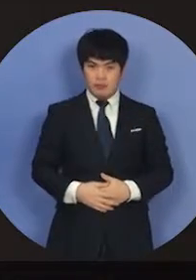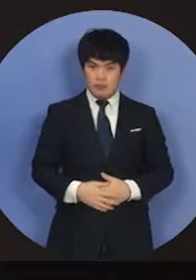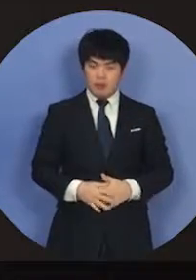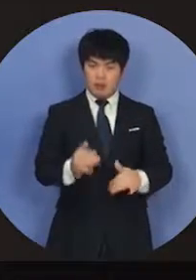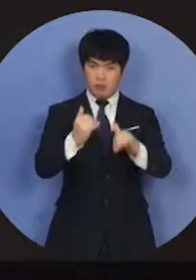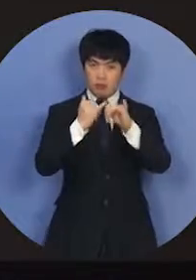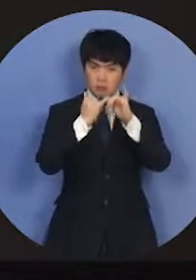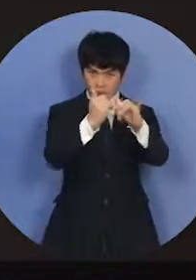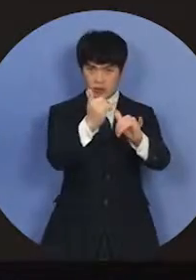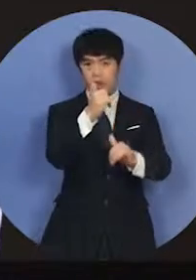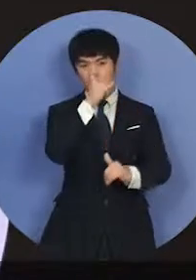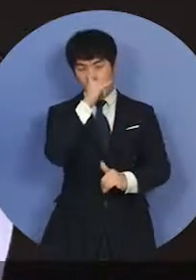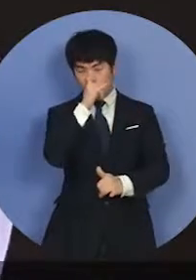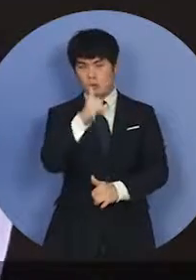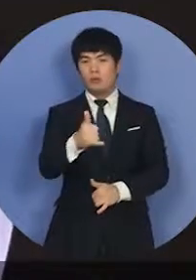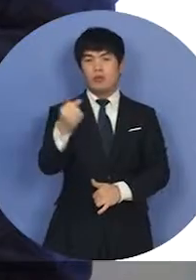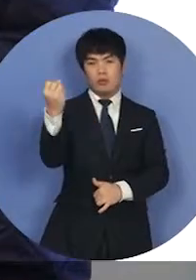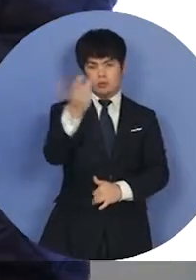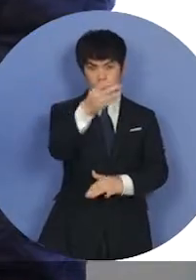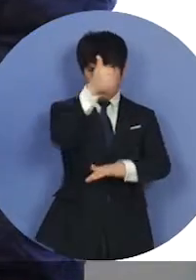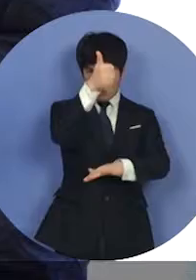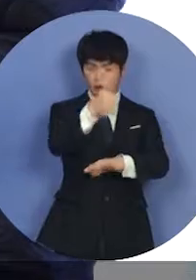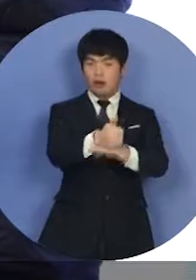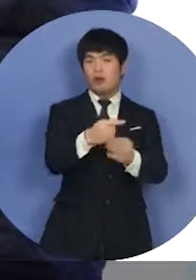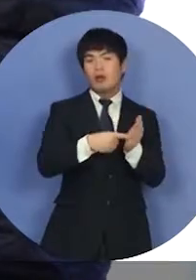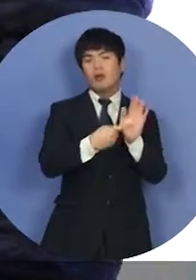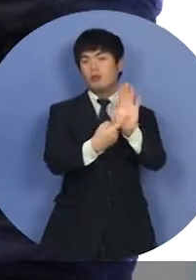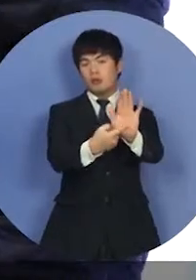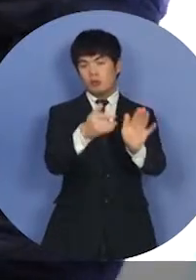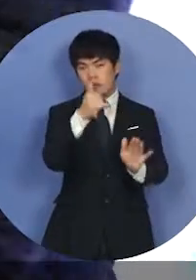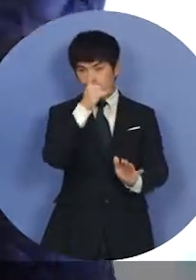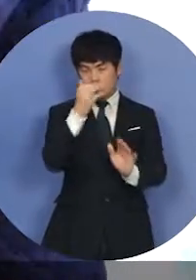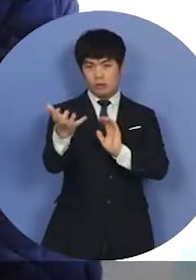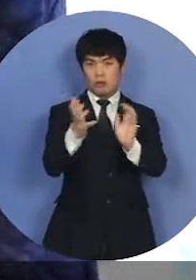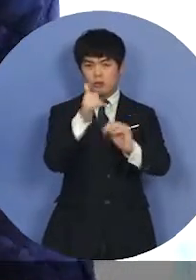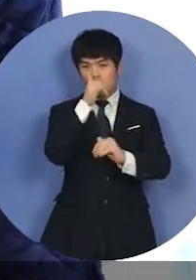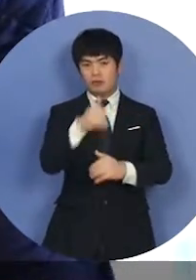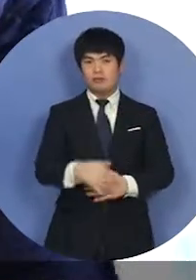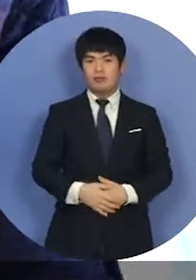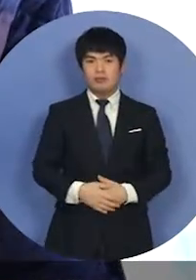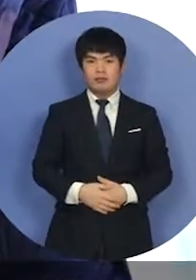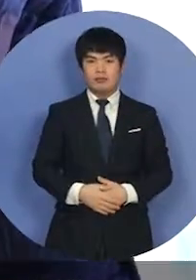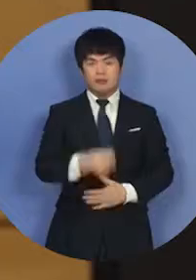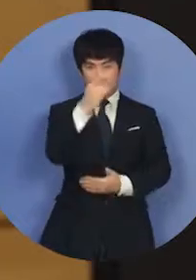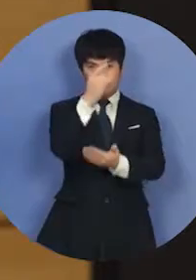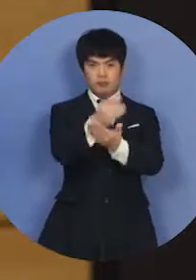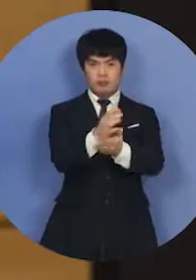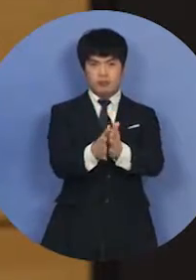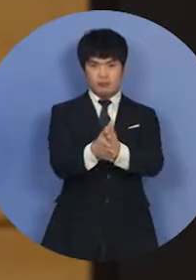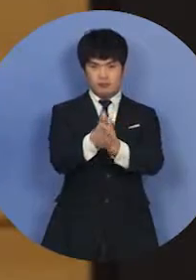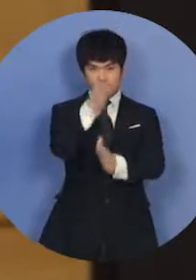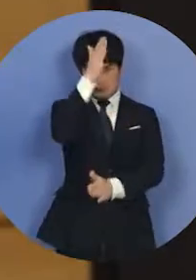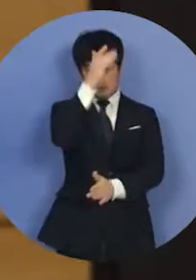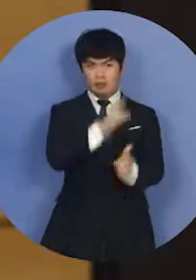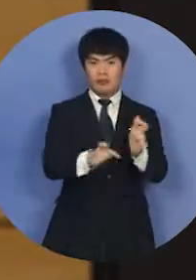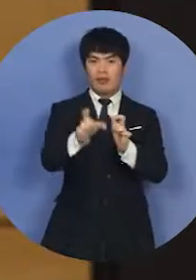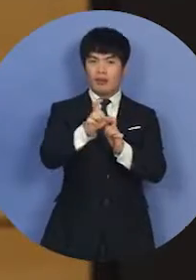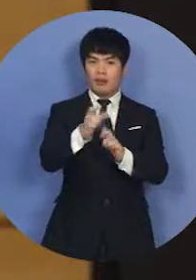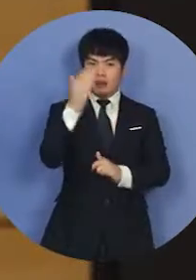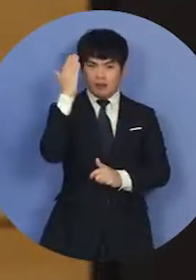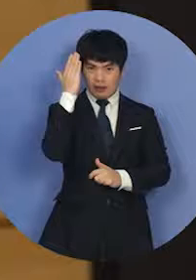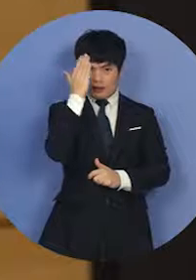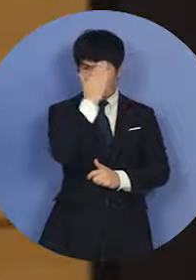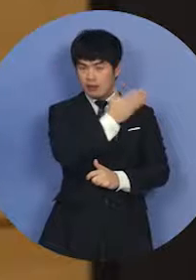개회식과 축사 유공자 표창 경과보고 토론 등의 순으로 이어졌습니다 뭐 이가